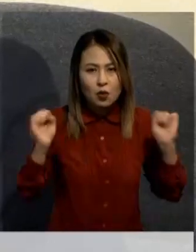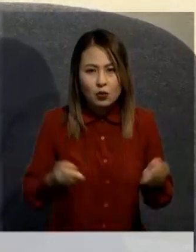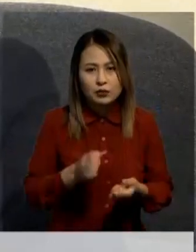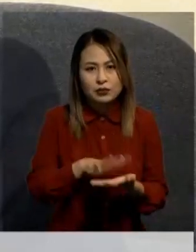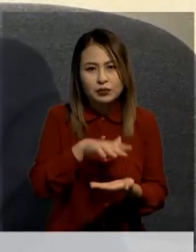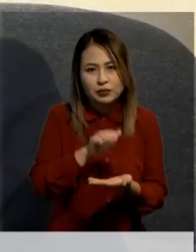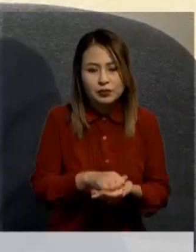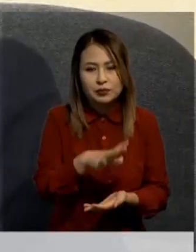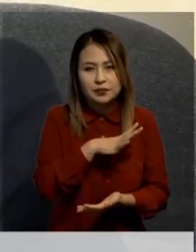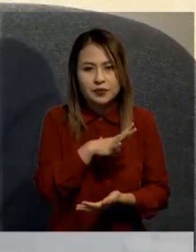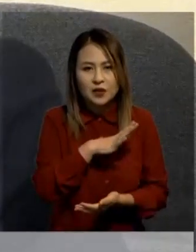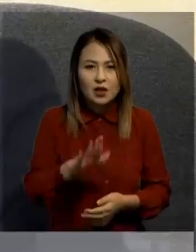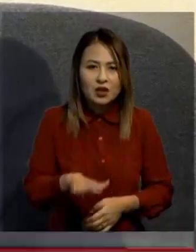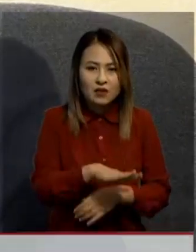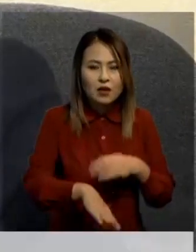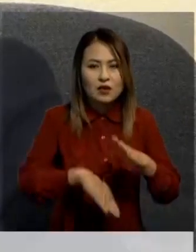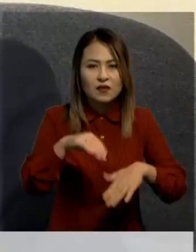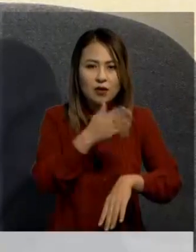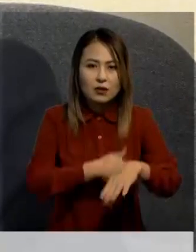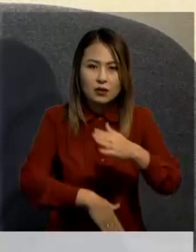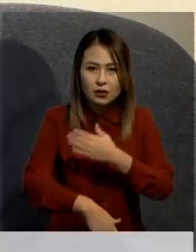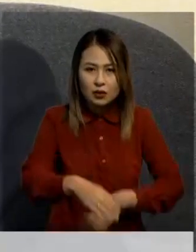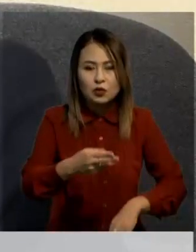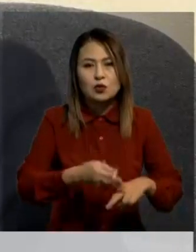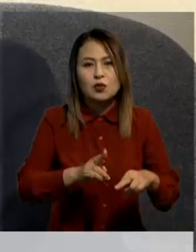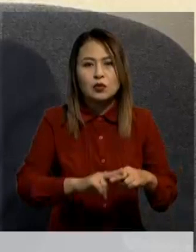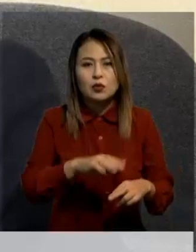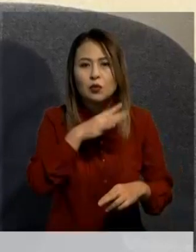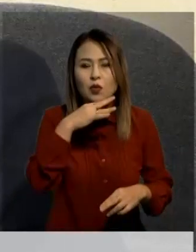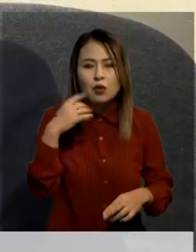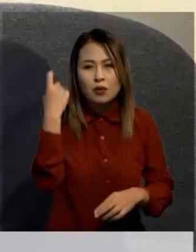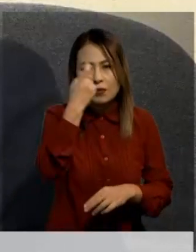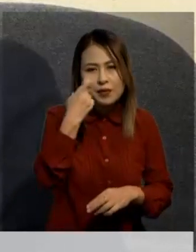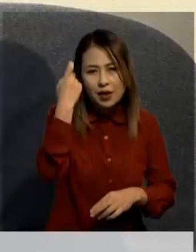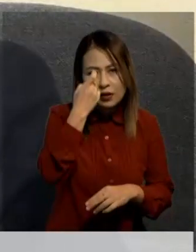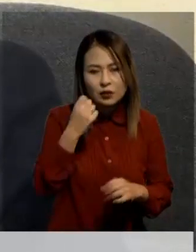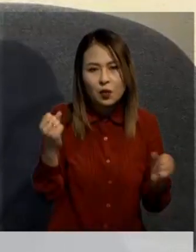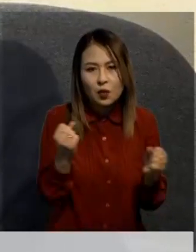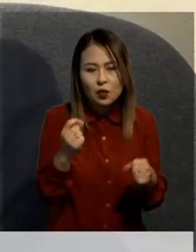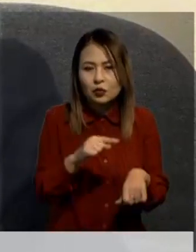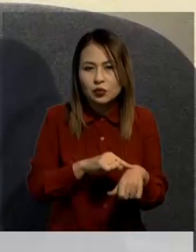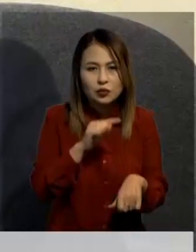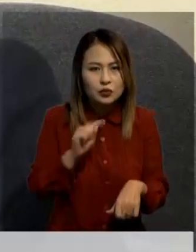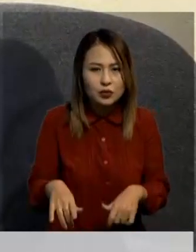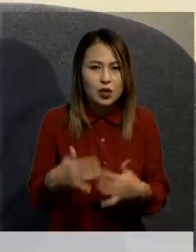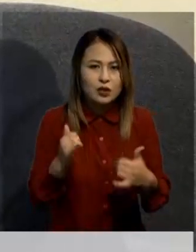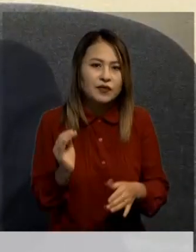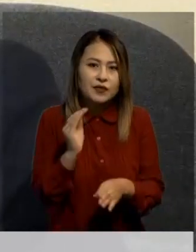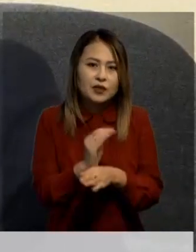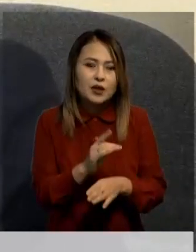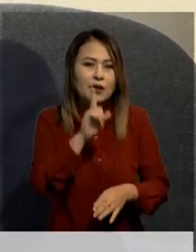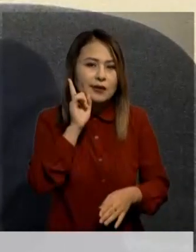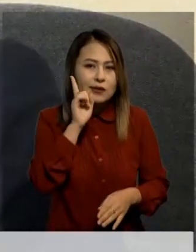кездеседі. Салдарынан ол екі аяқ, екі қолынан айырылды. Көбінесе үсік шалған адамдар ішімдік ішкеннен кейін тоңғанын білмей қалып жатады. Тағы бірде жас